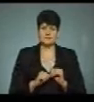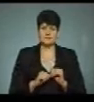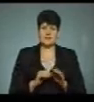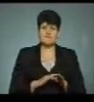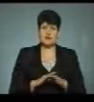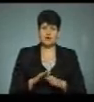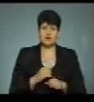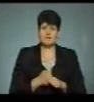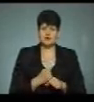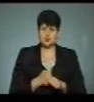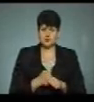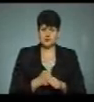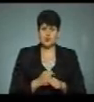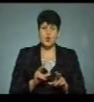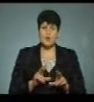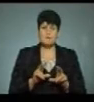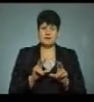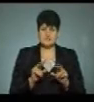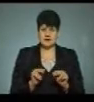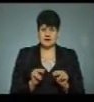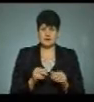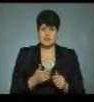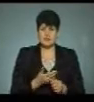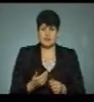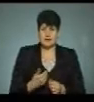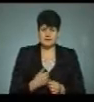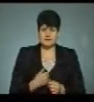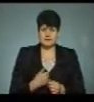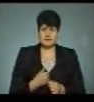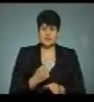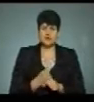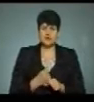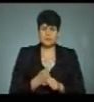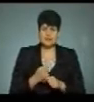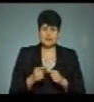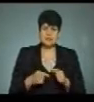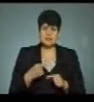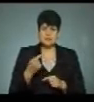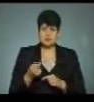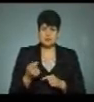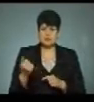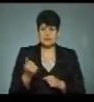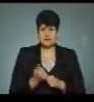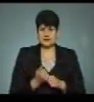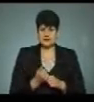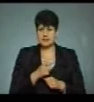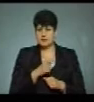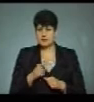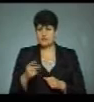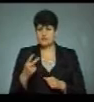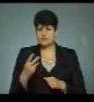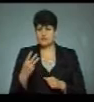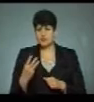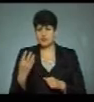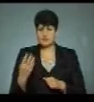Виконавець робіт обіцяє нам зробити на наступному тижні, на протязі 2-3 днів,